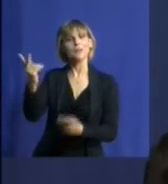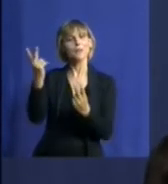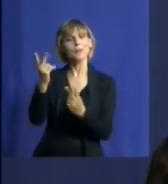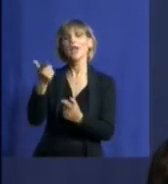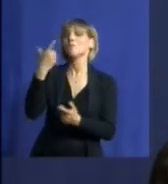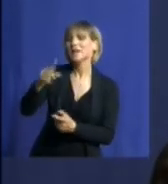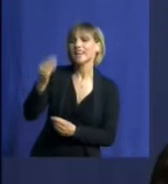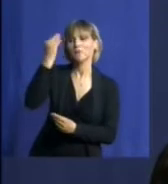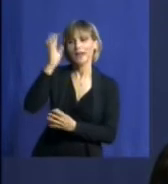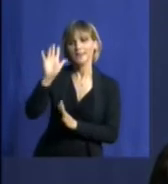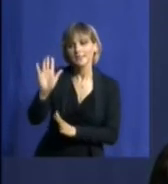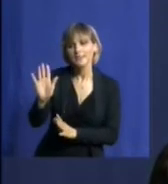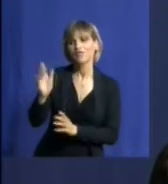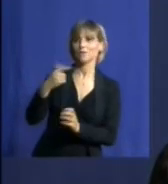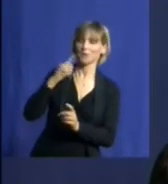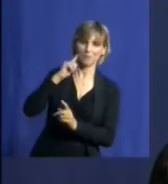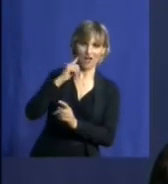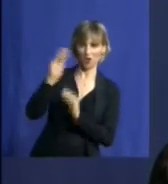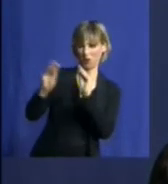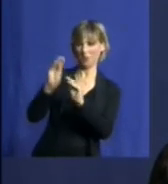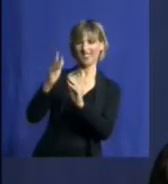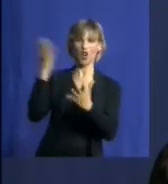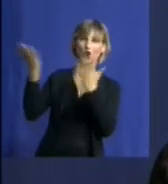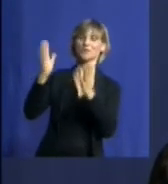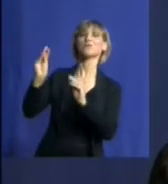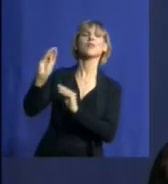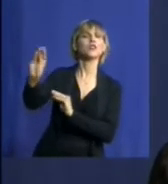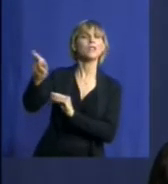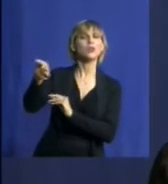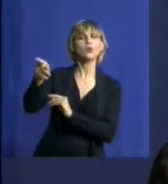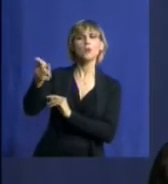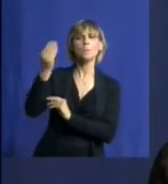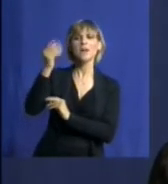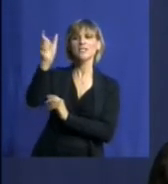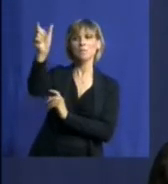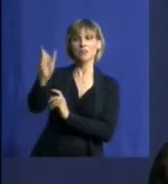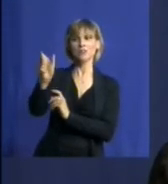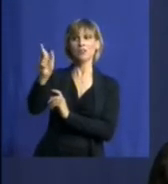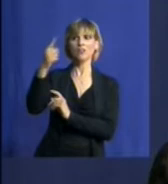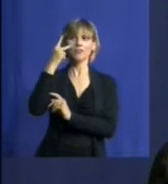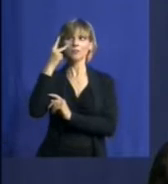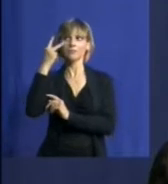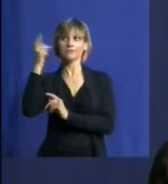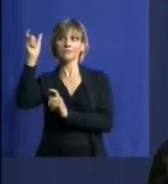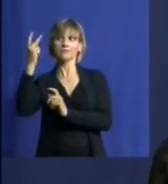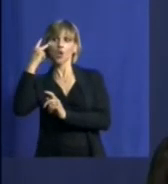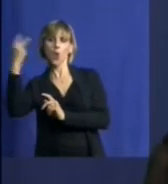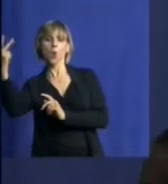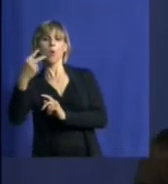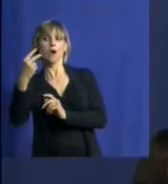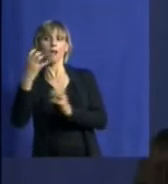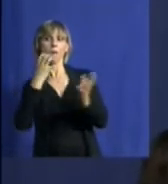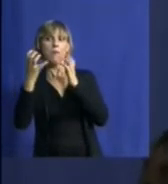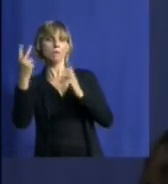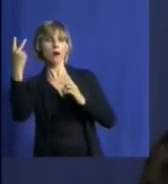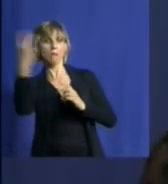Anzi, perché pensi, questa è una domanda un po' così, che le persone possono interessarsi a te? Tu cosa puoi suscitare in una persona